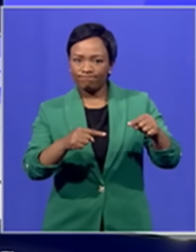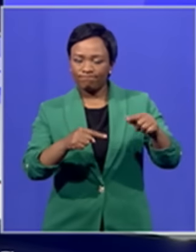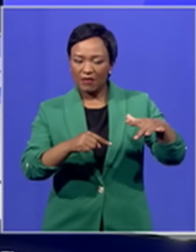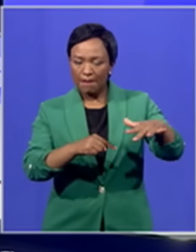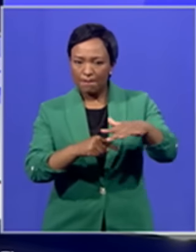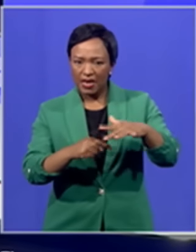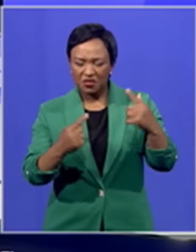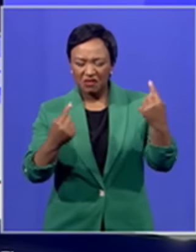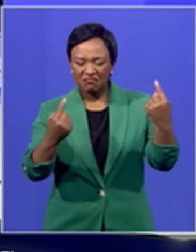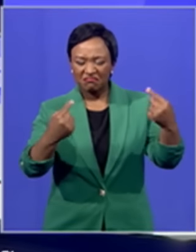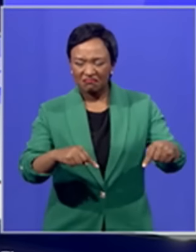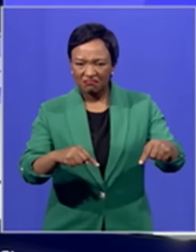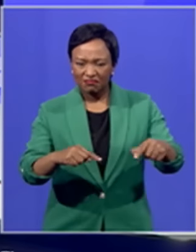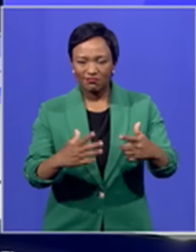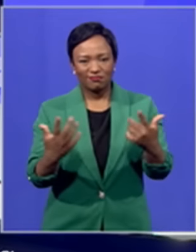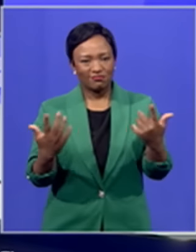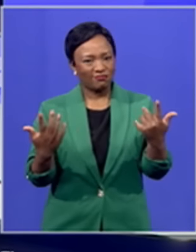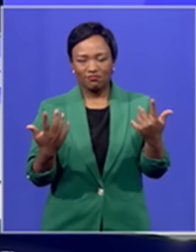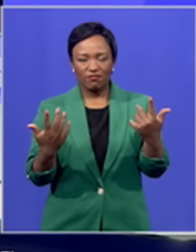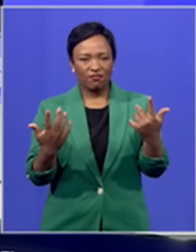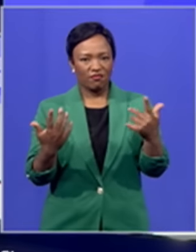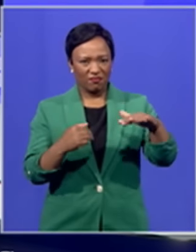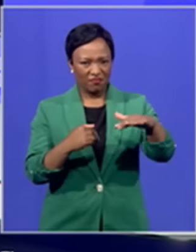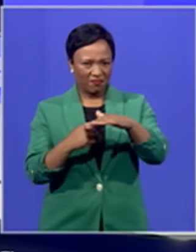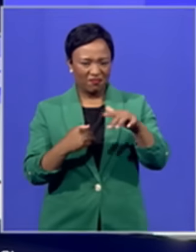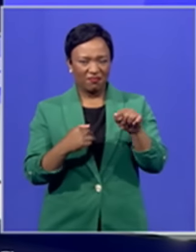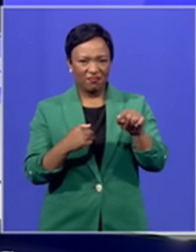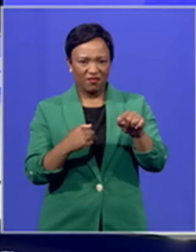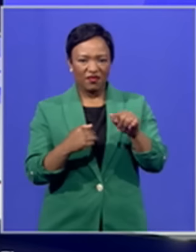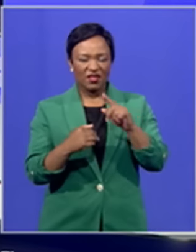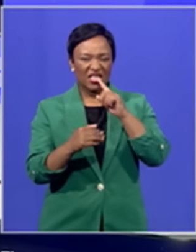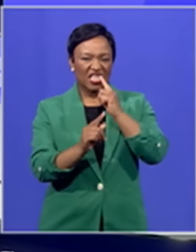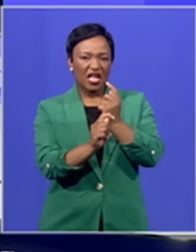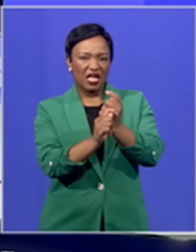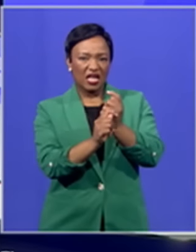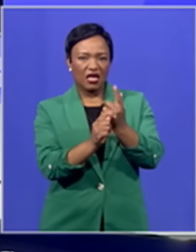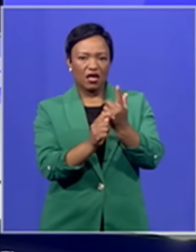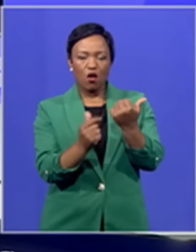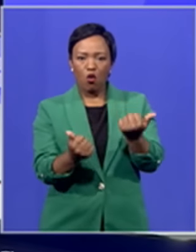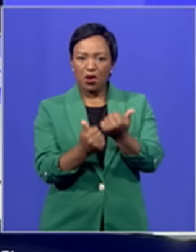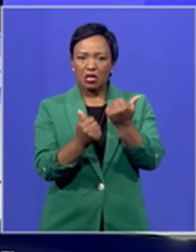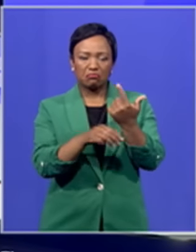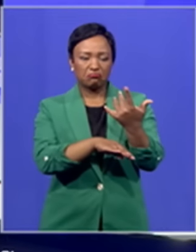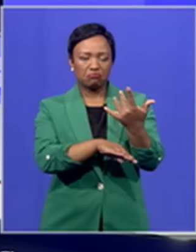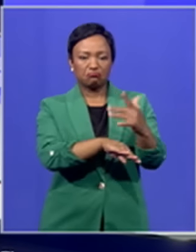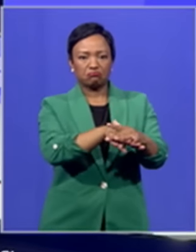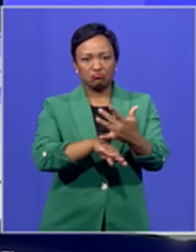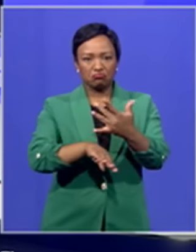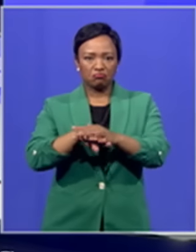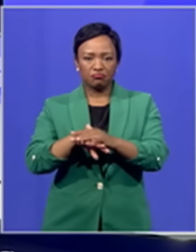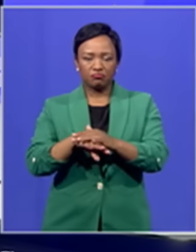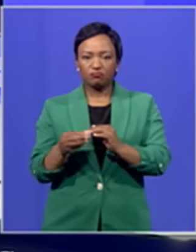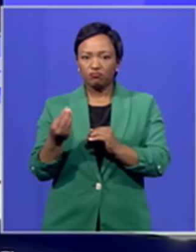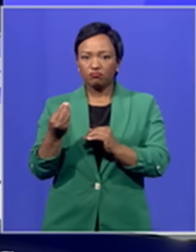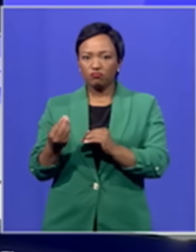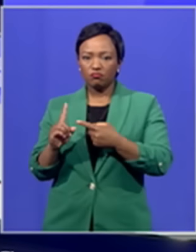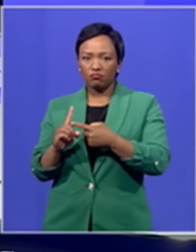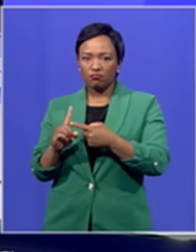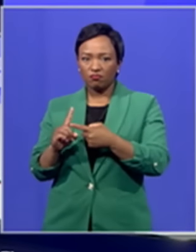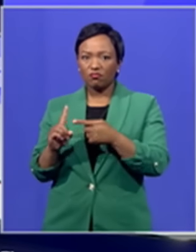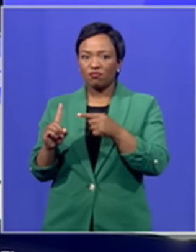madimabe ge ba fihla moo bao ba bego ba le ka gare ga mokhukhu woo ba be ba šetše ba hlokofetše. Ngwana wa mengwaga e